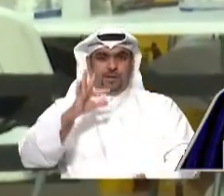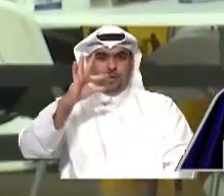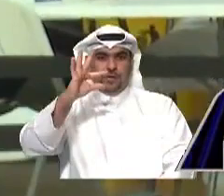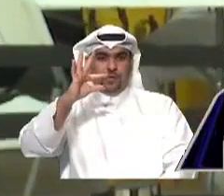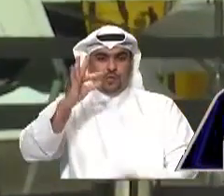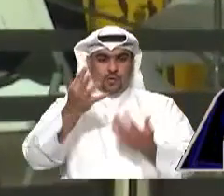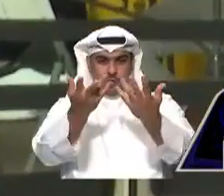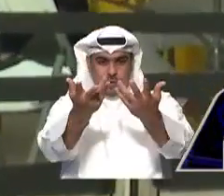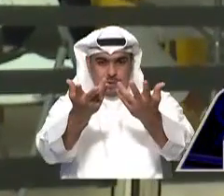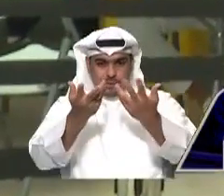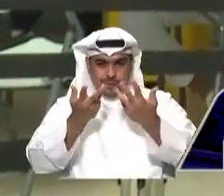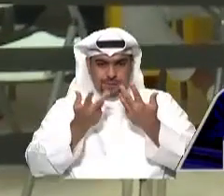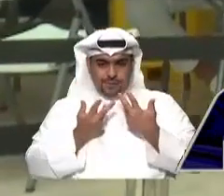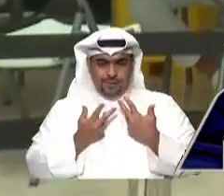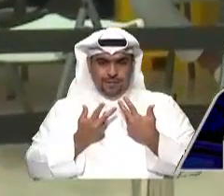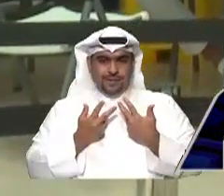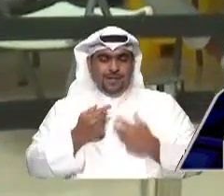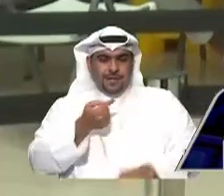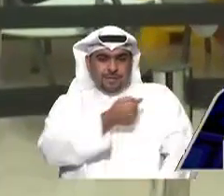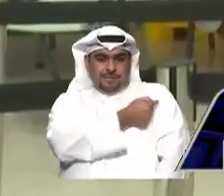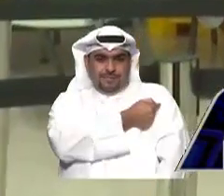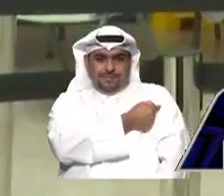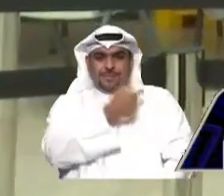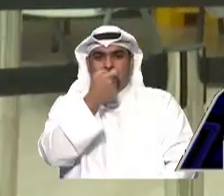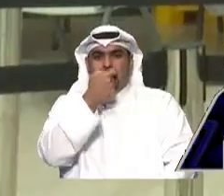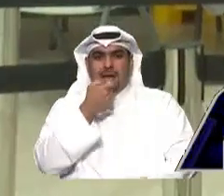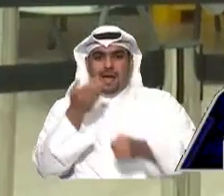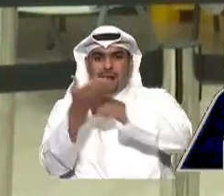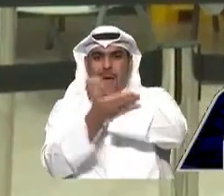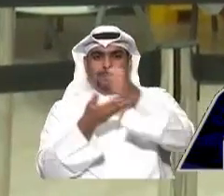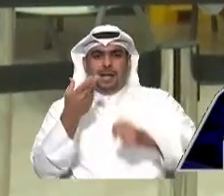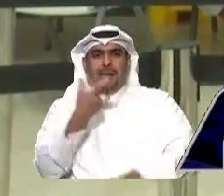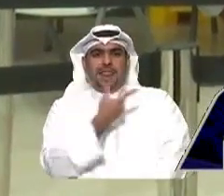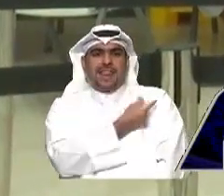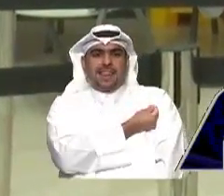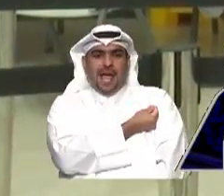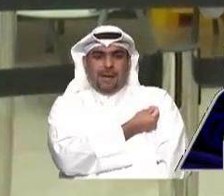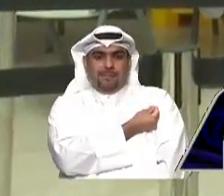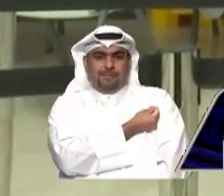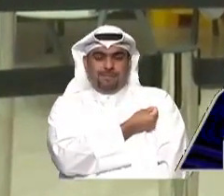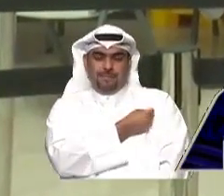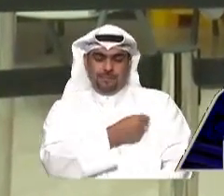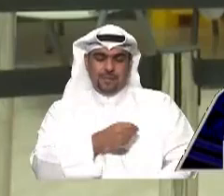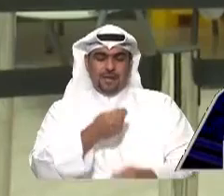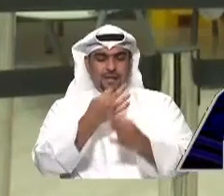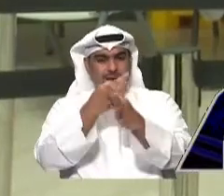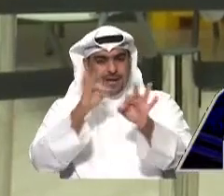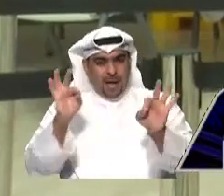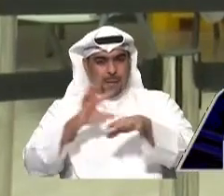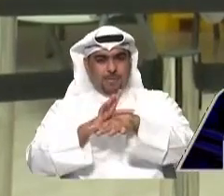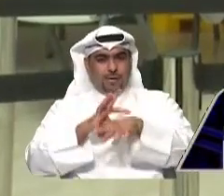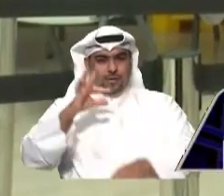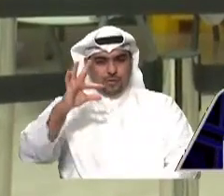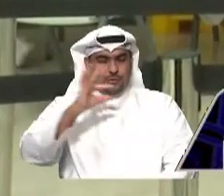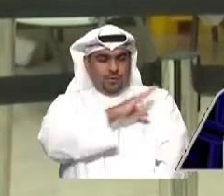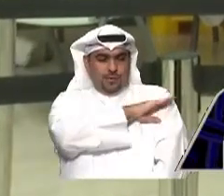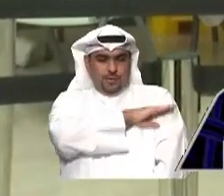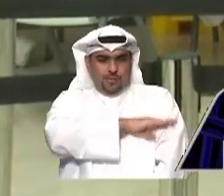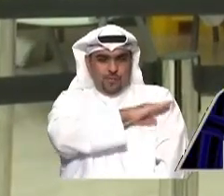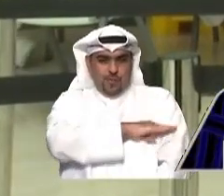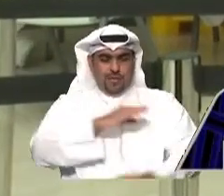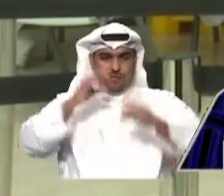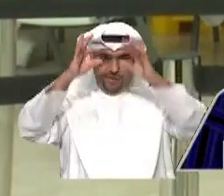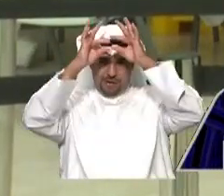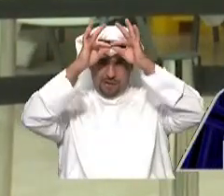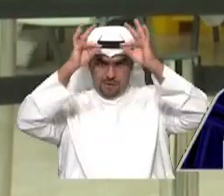فريق الطوارئ في مركز العبدلي للتطعيم، والشكر موصول لكافة الطواقم الفنية والطبية في هذا المركز